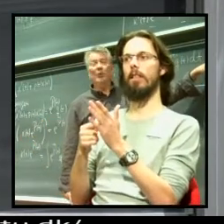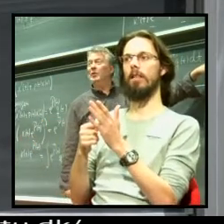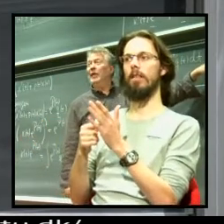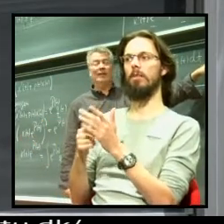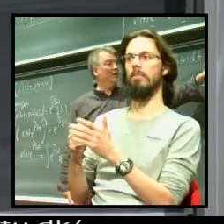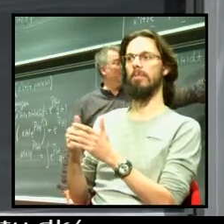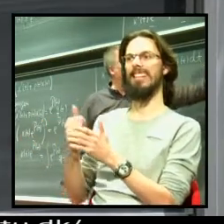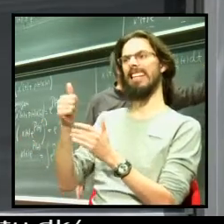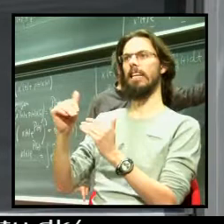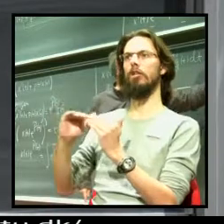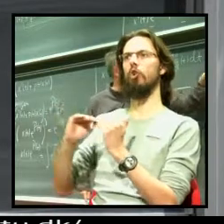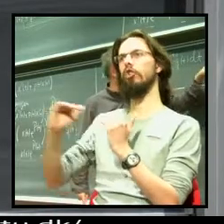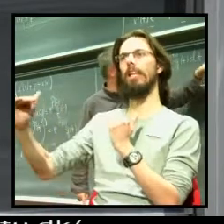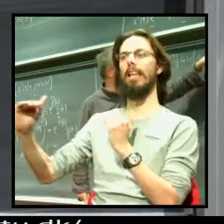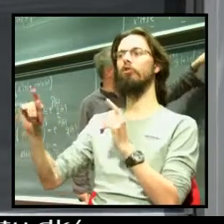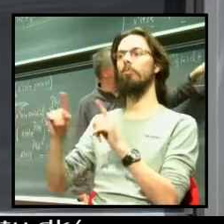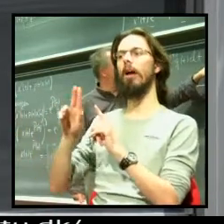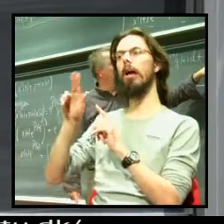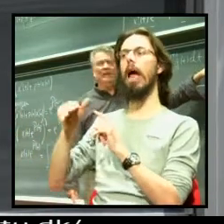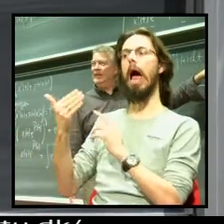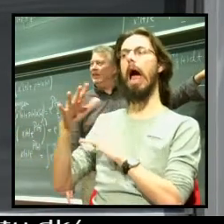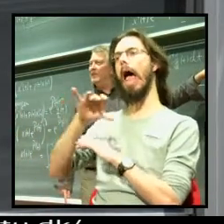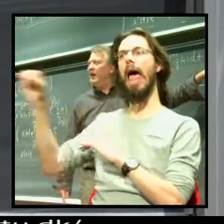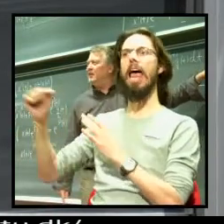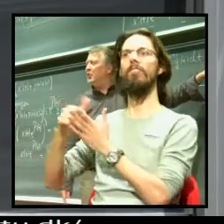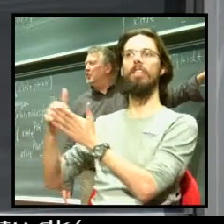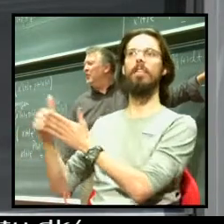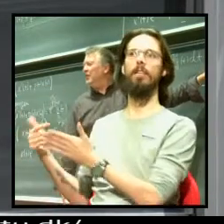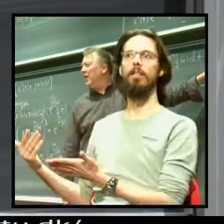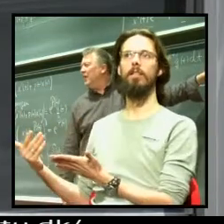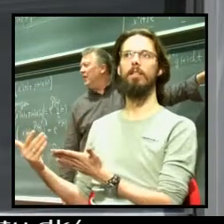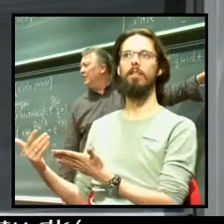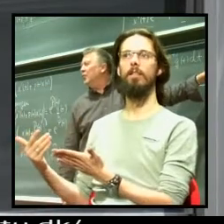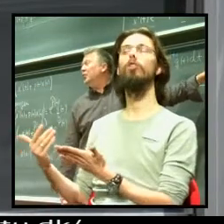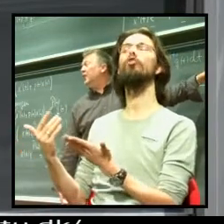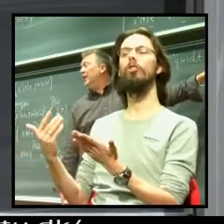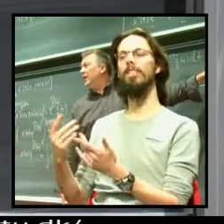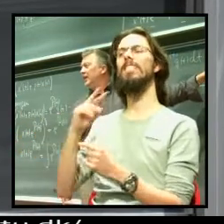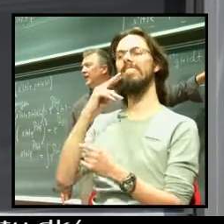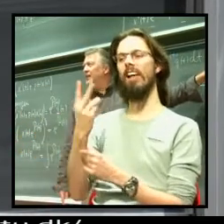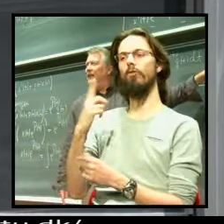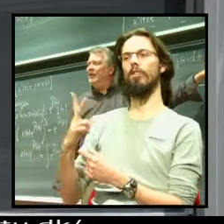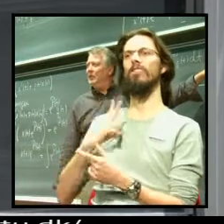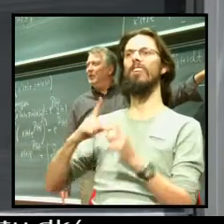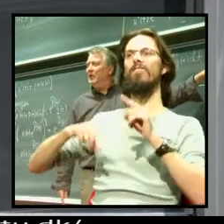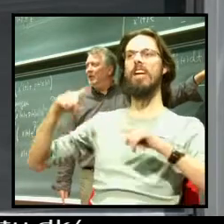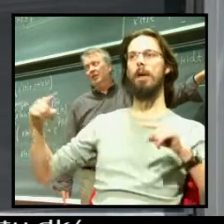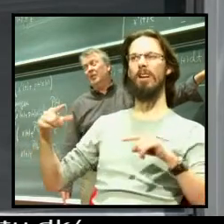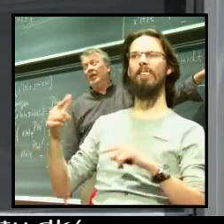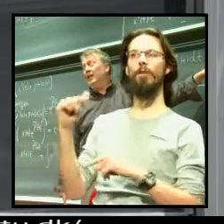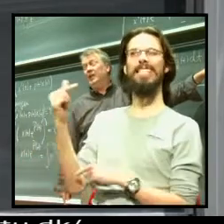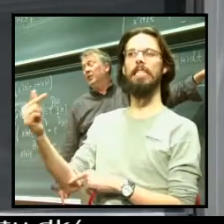en konstant, som kan antage alle værdier. Så det er det, der svarer til vores frie variable, vores t. Det hedder nu